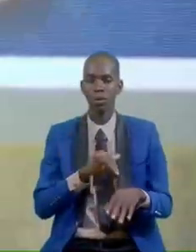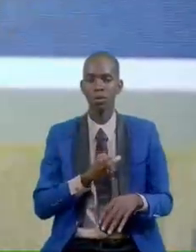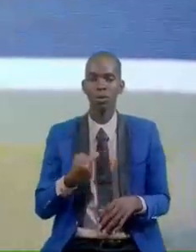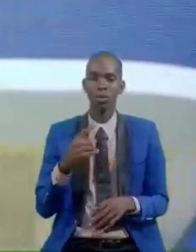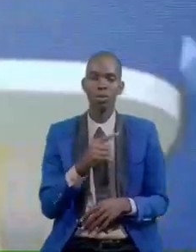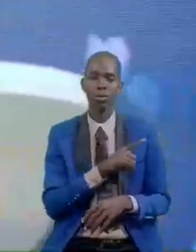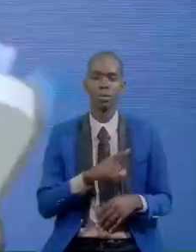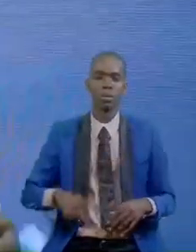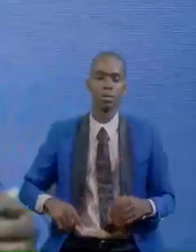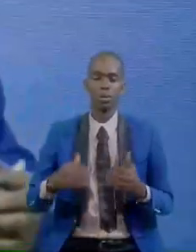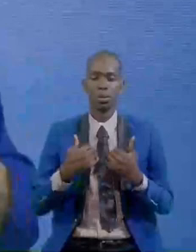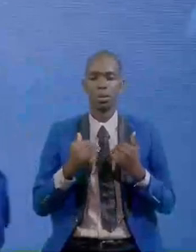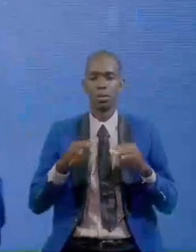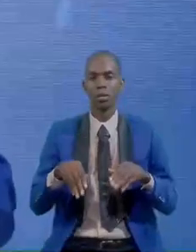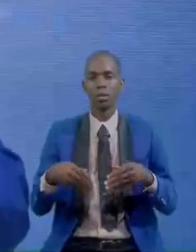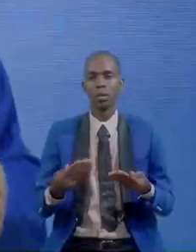l'appel que Dieu t'a lancé,